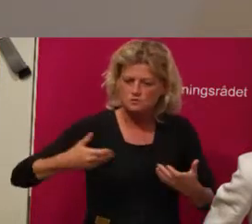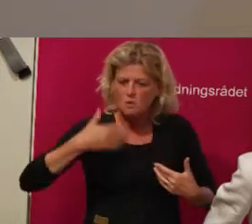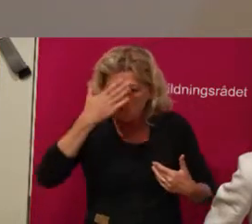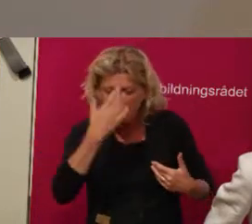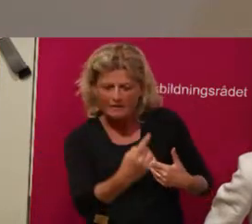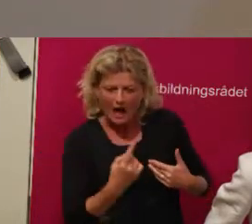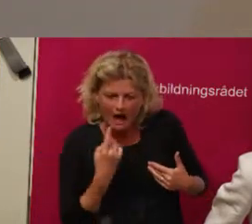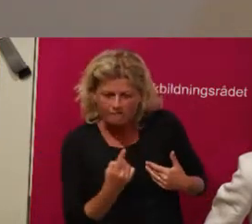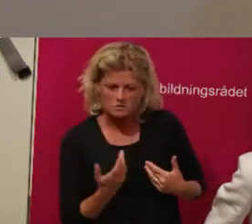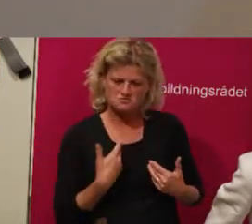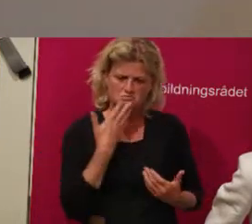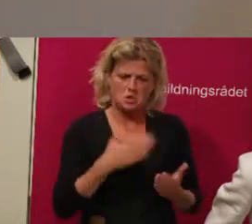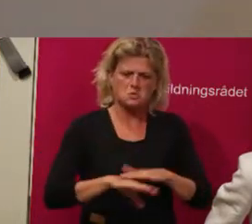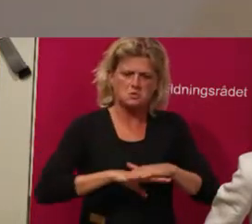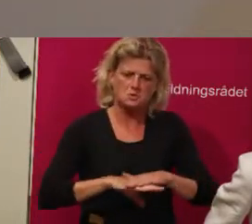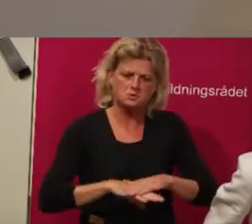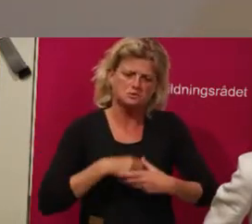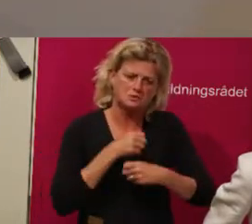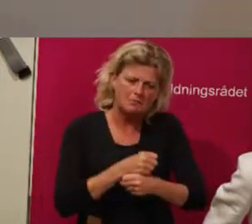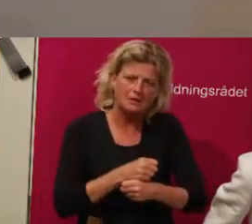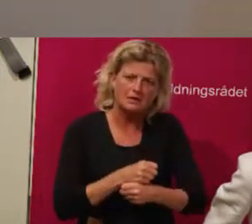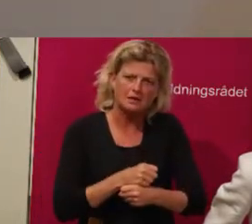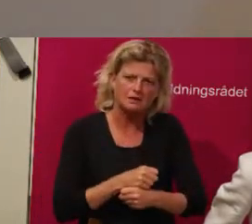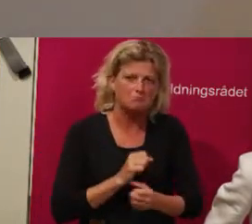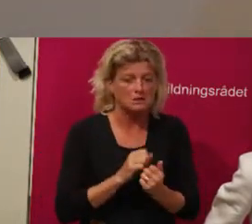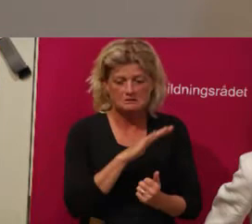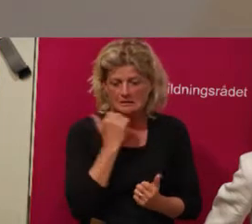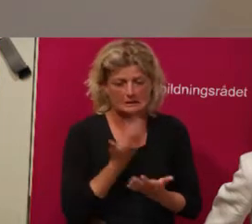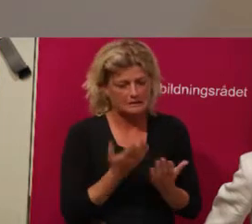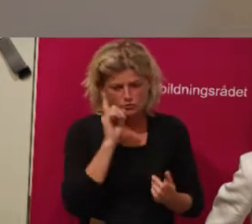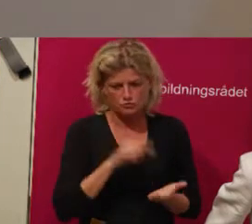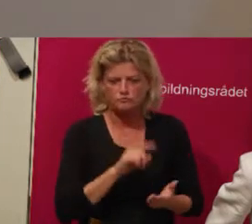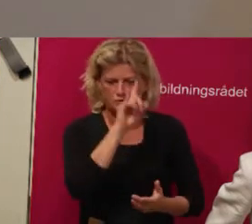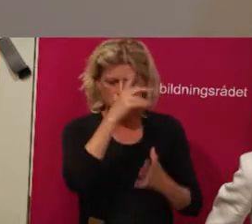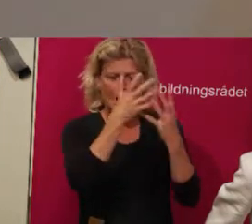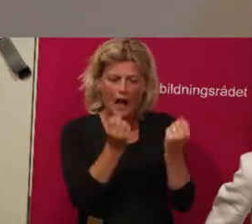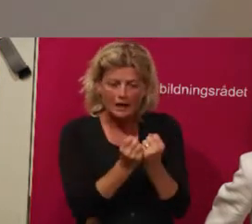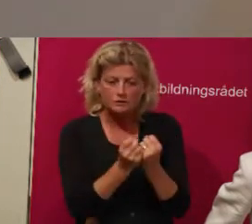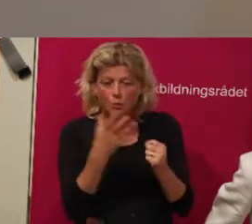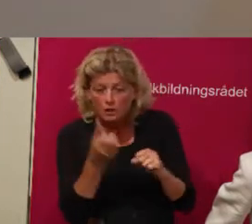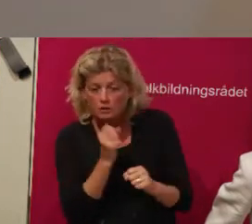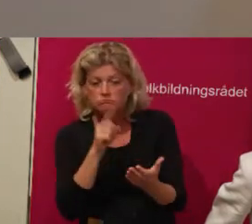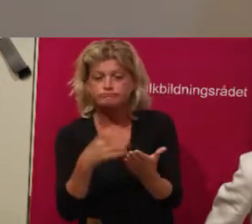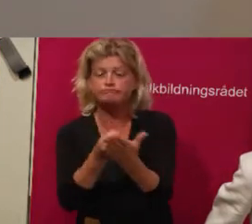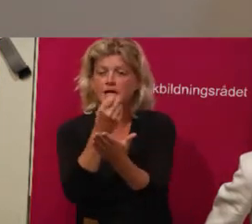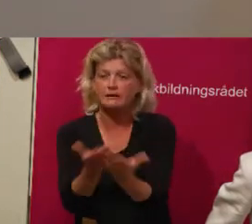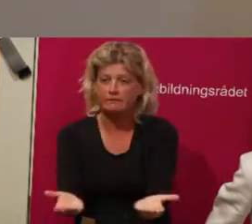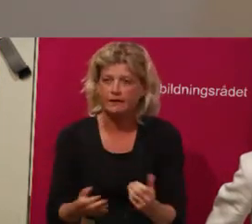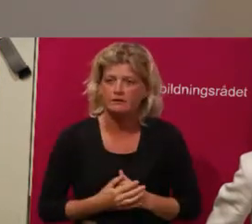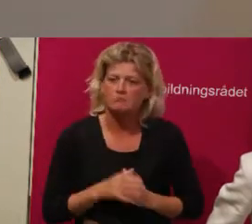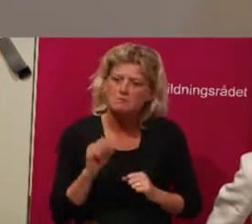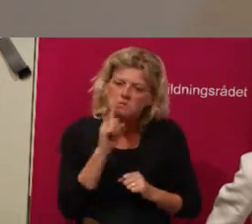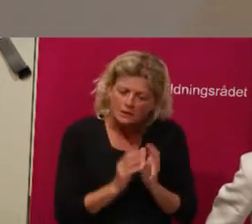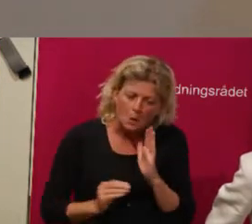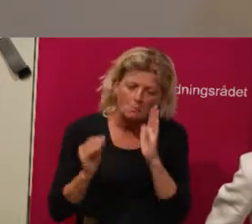och siffror och allt sånt här. Det är viktigt som en bas, men det räcker ju absolut inte för att förstå om man når målen eller inte. Utan man måste